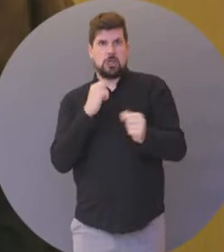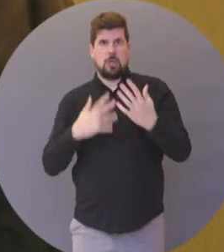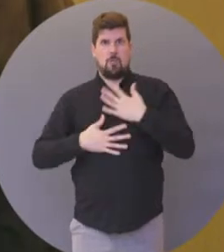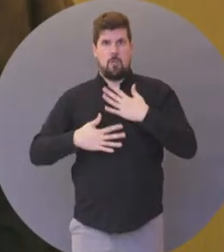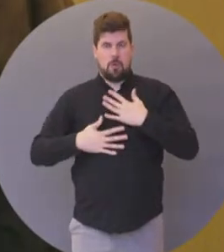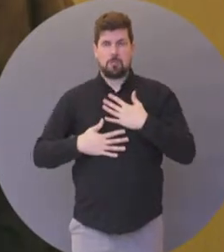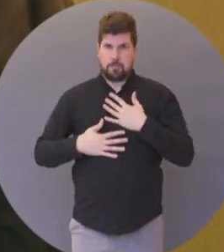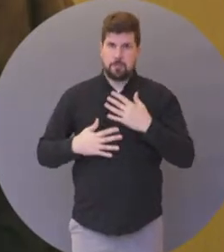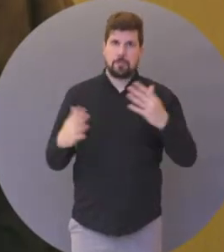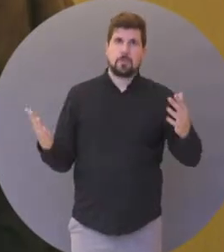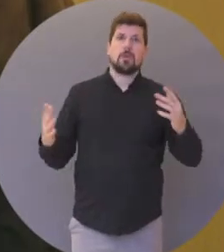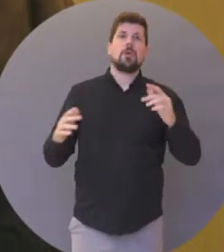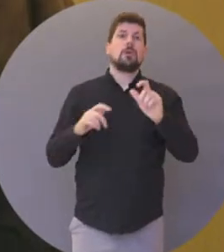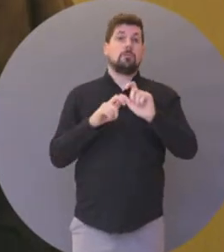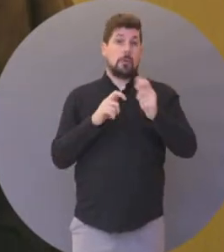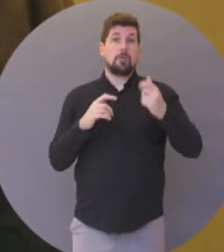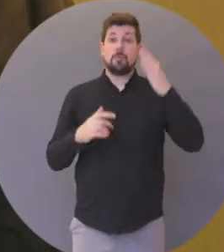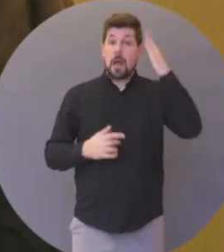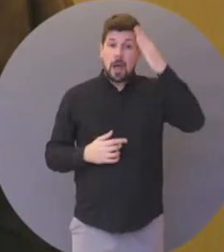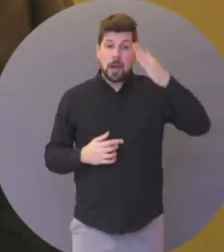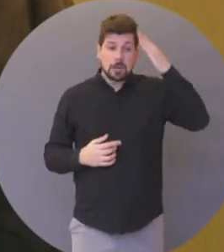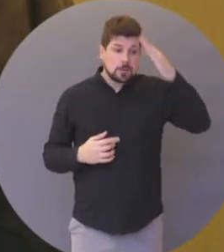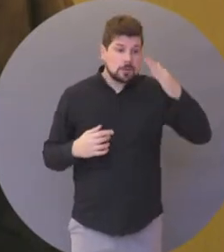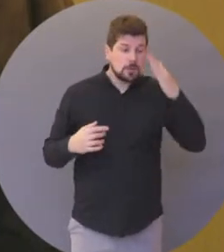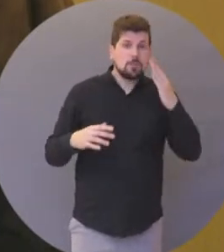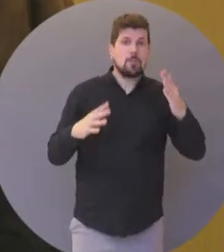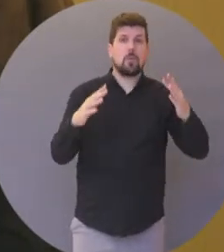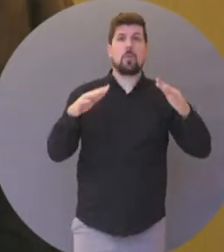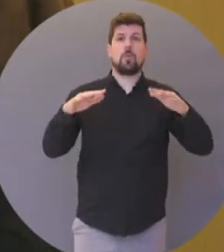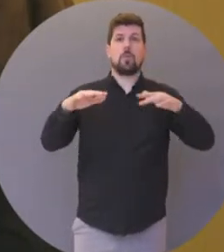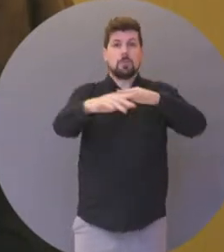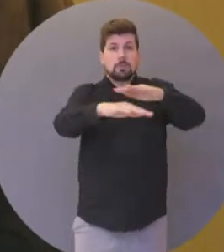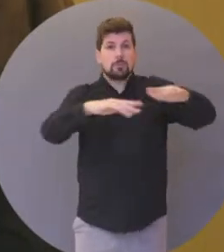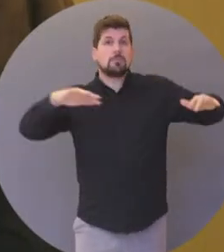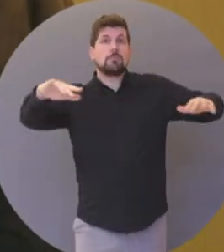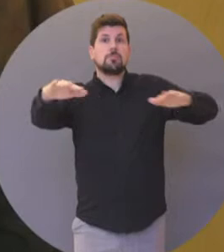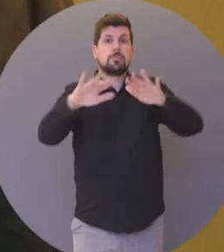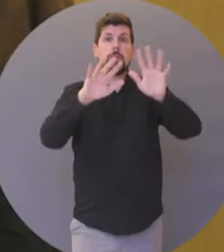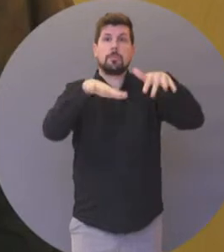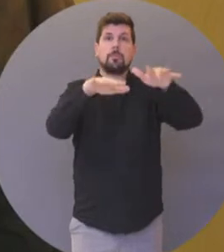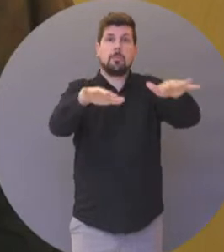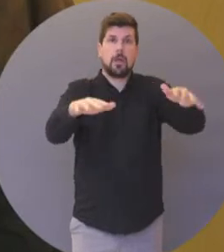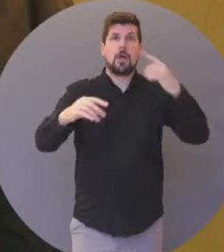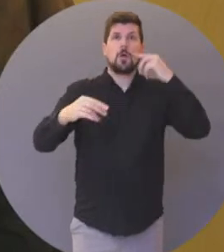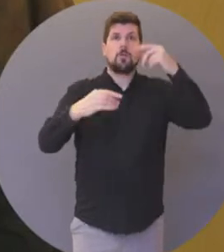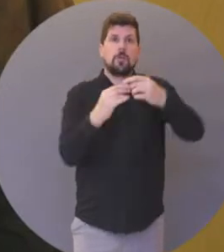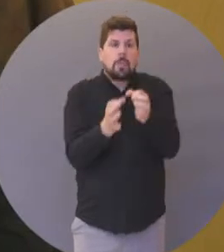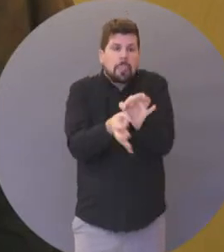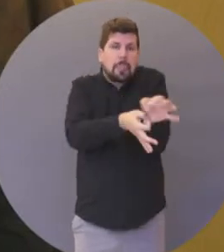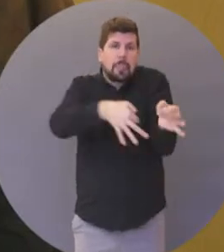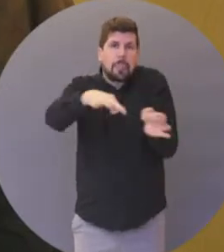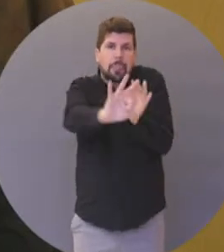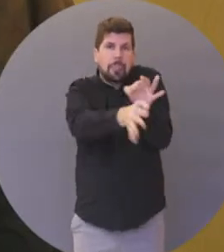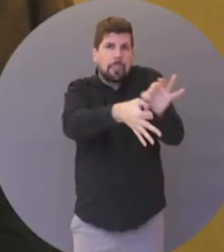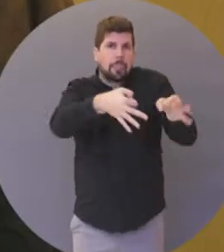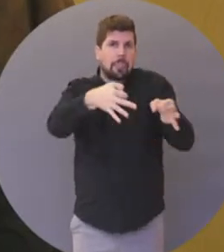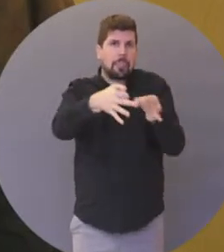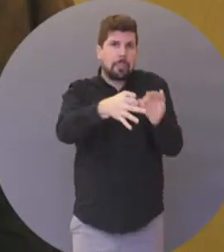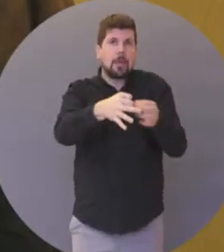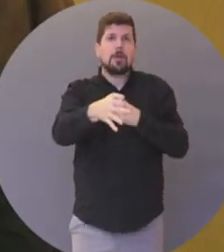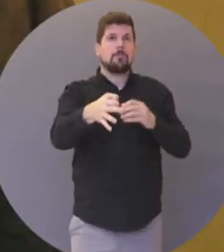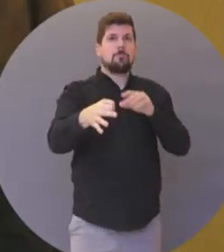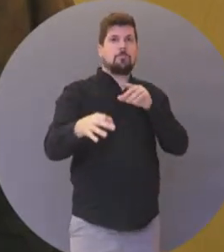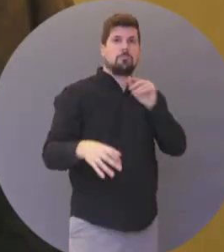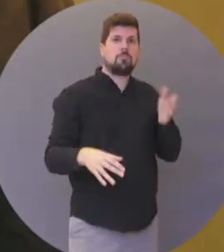disparition progressive de la biodiversité notamment des eaux plancton qui constituent la maison partie de l'alimentation de nombreuses espèces de poissons